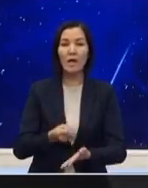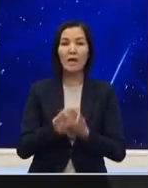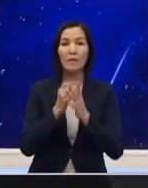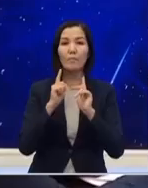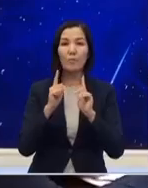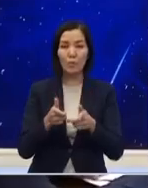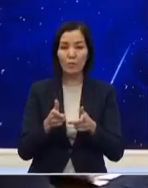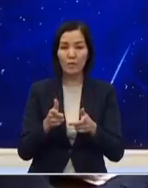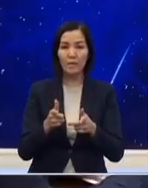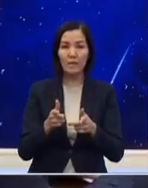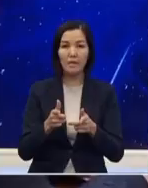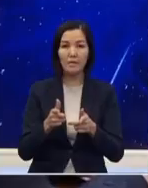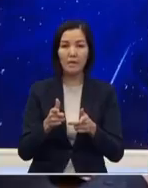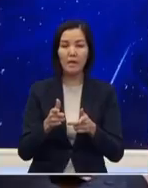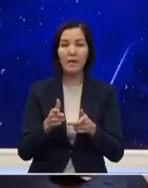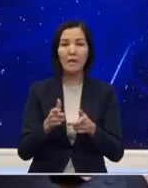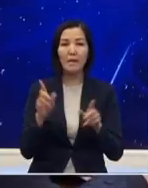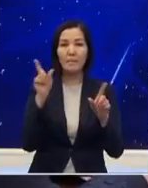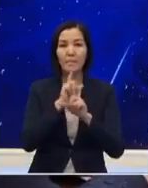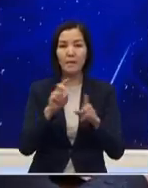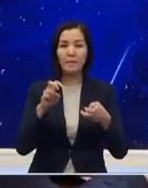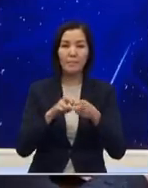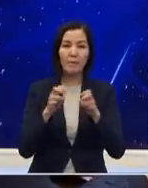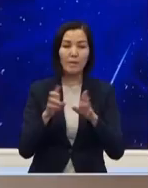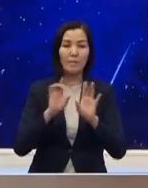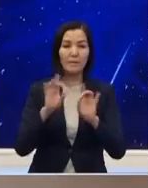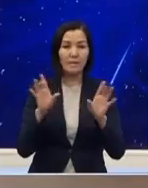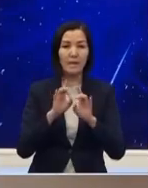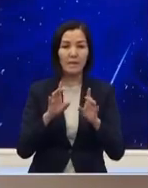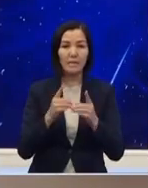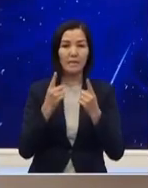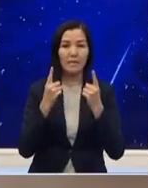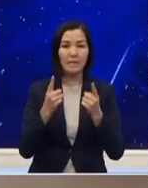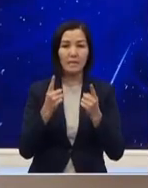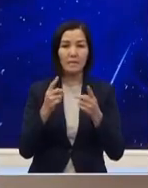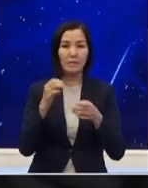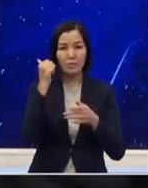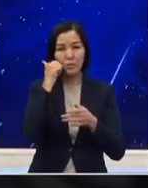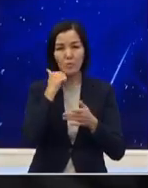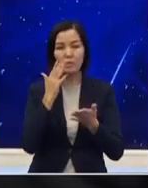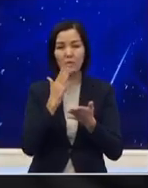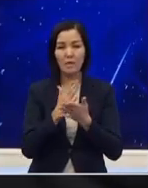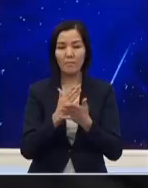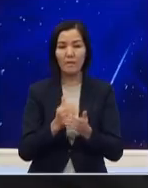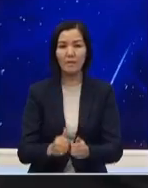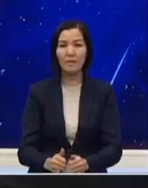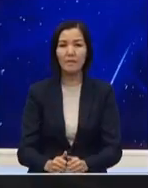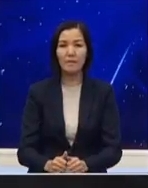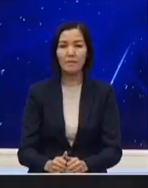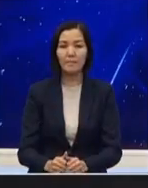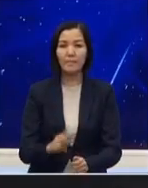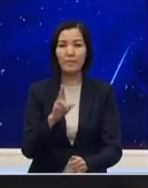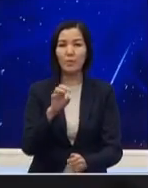көріп, ақсулық шенеуінік қуана мектептер проблемасында көтерді. Тым тозғандары бар. Кошкентал, Савакурес и